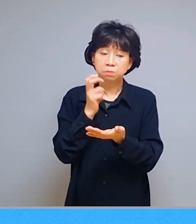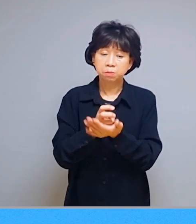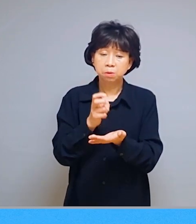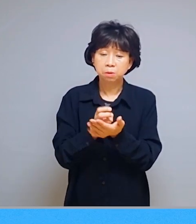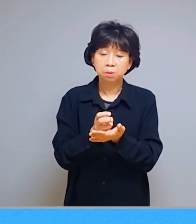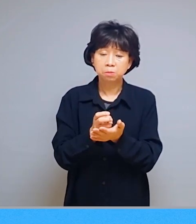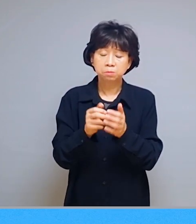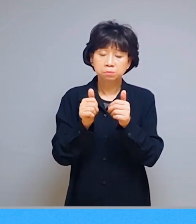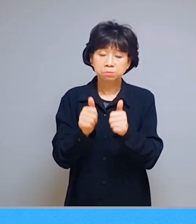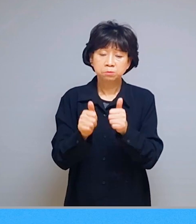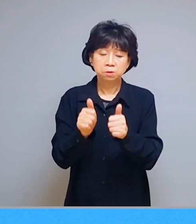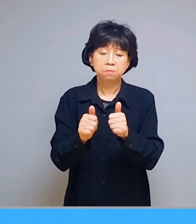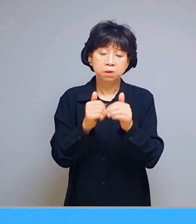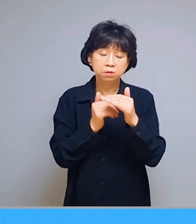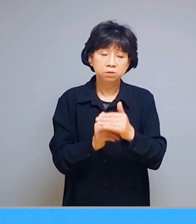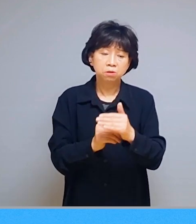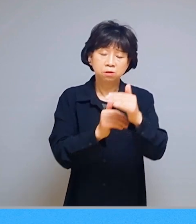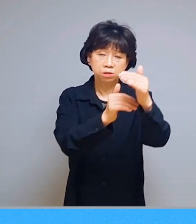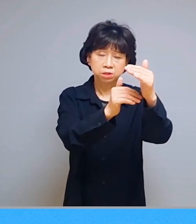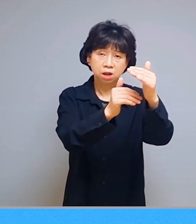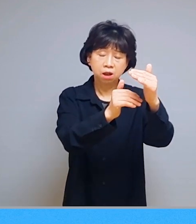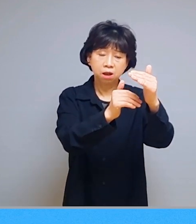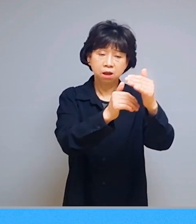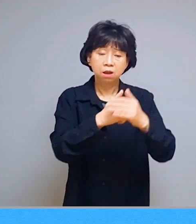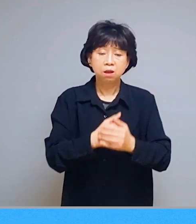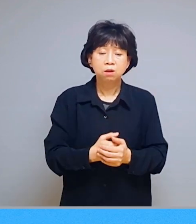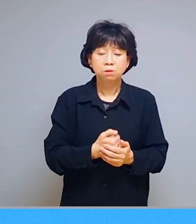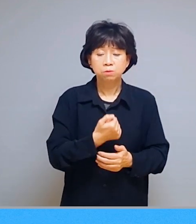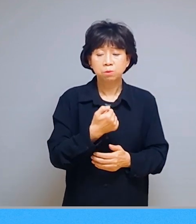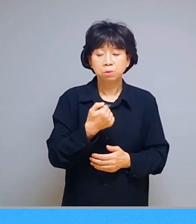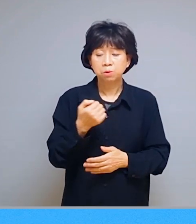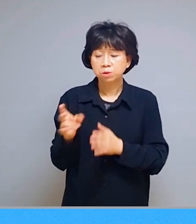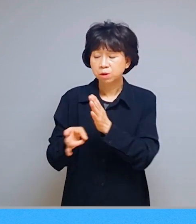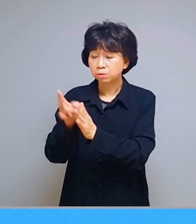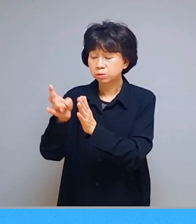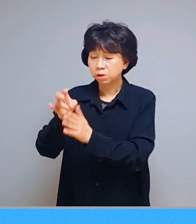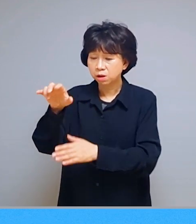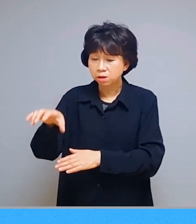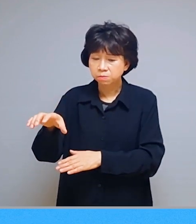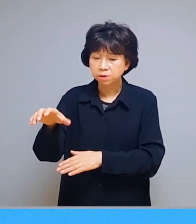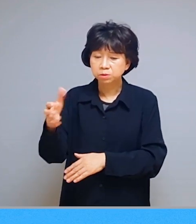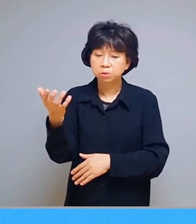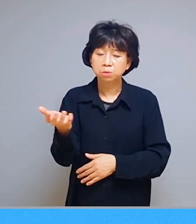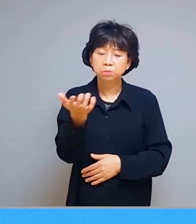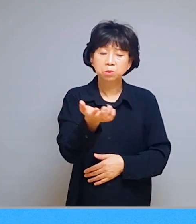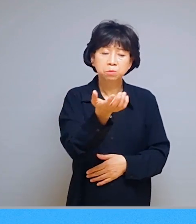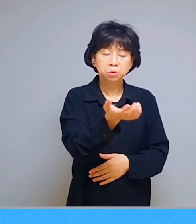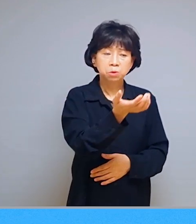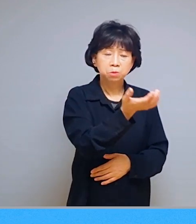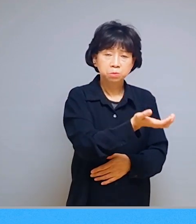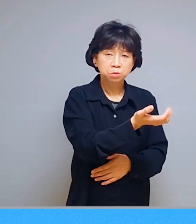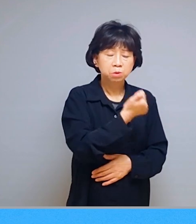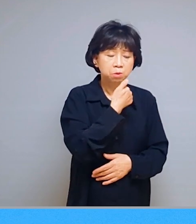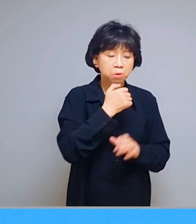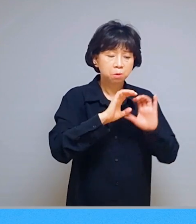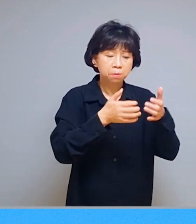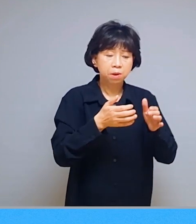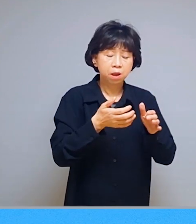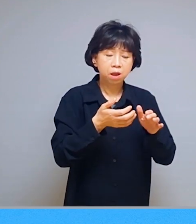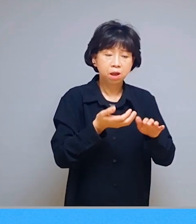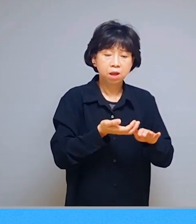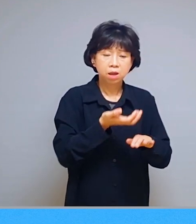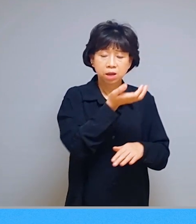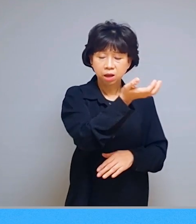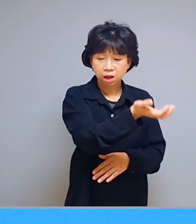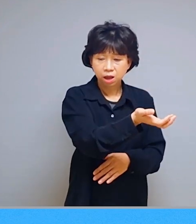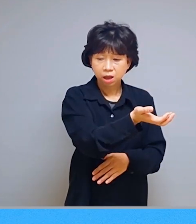의해서 예루살렘에서 가이사랴에서 로마로 그냥 한 도시에서 또 다른 도시로 법적인 절차, 상소 때문에